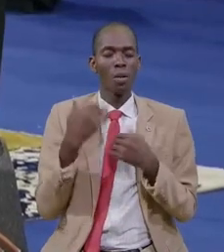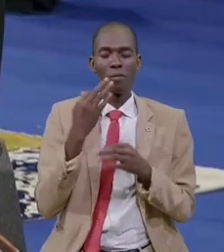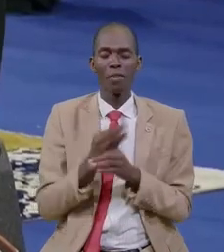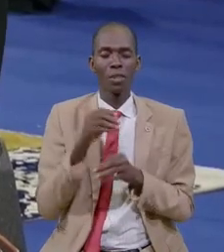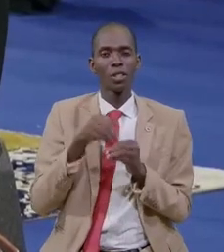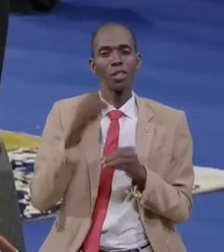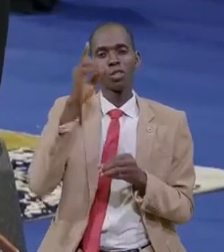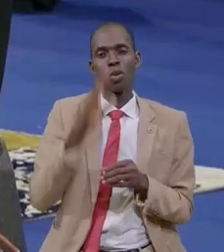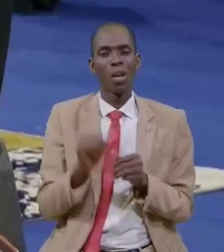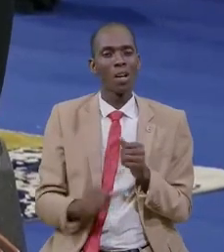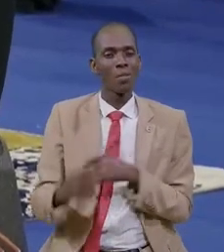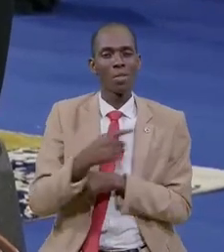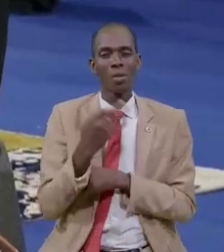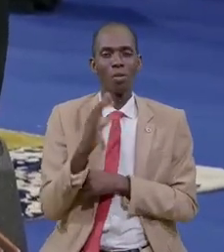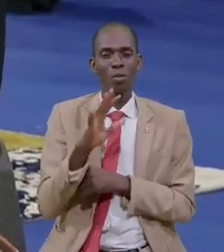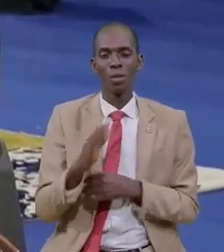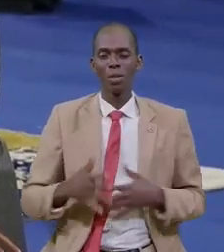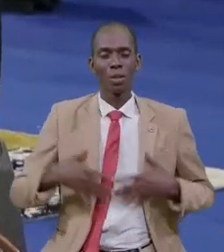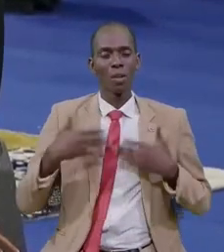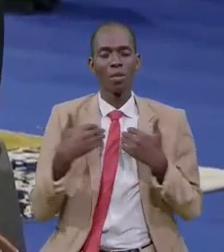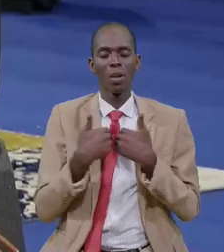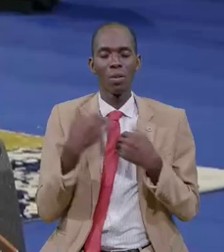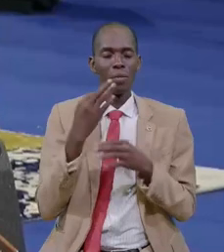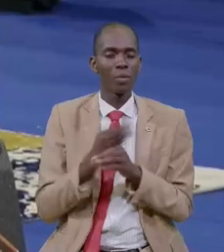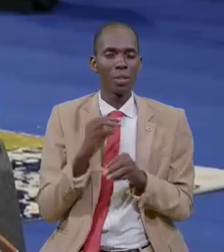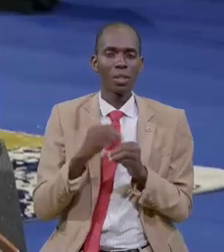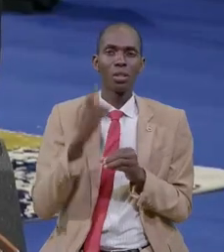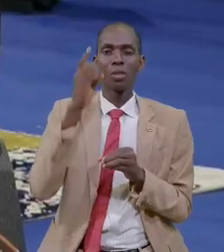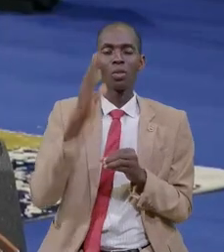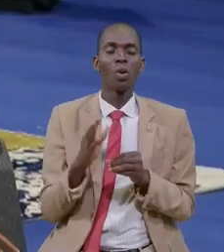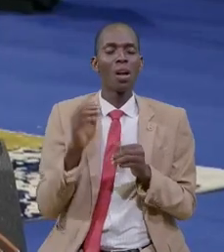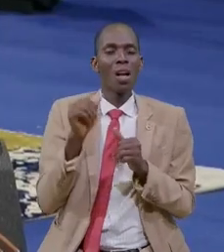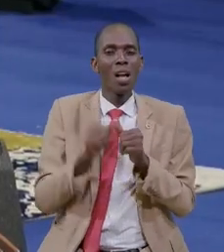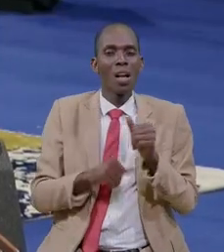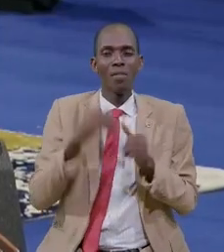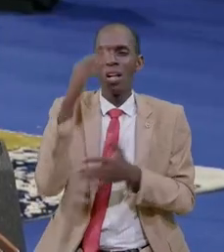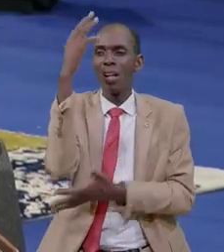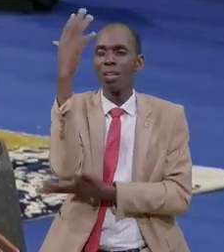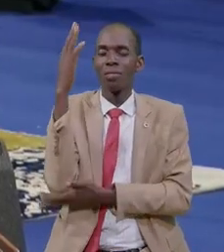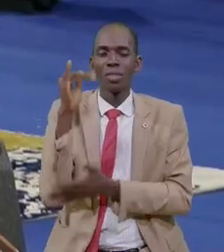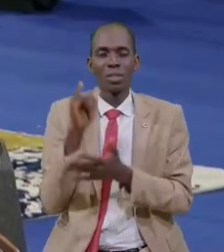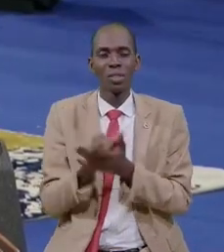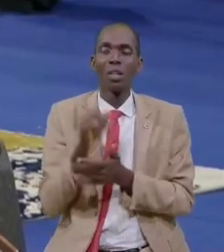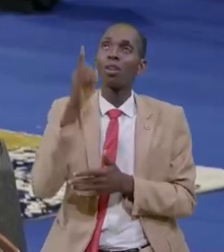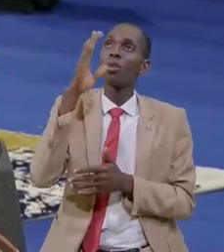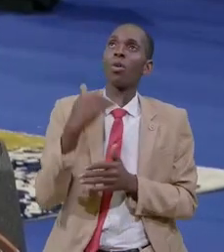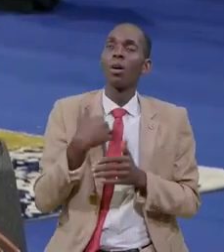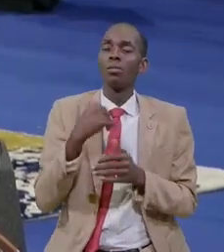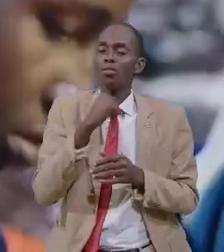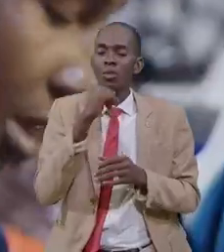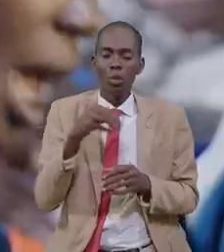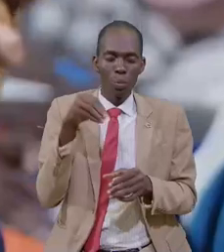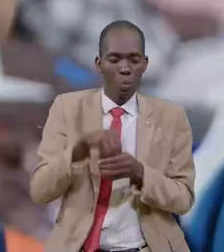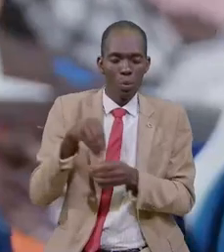en Dieu. Tout arbre que Dieu n'a pas planté, ayez foi en Dieu, tout arbre